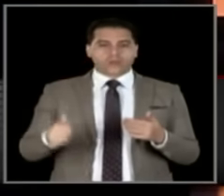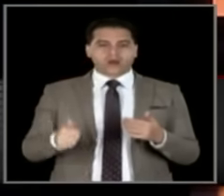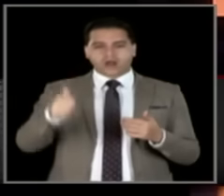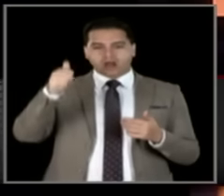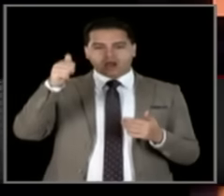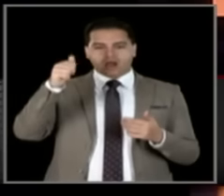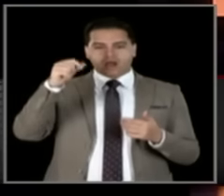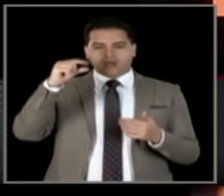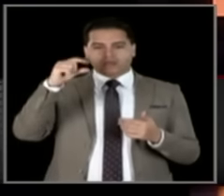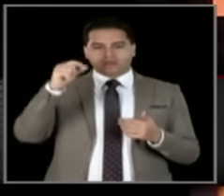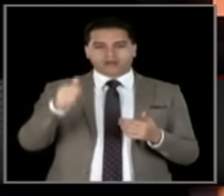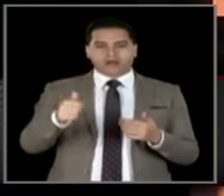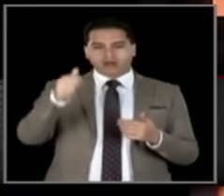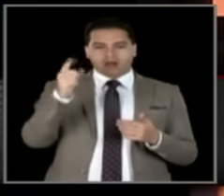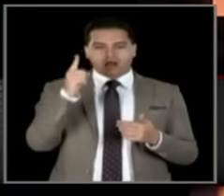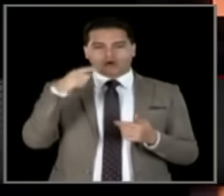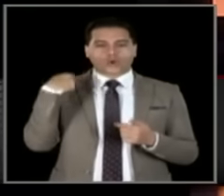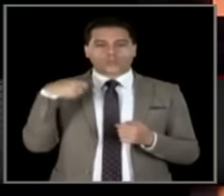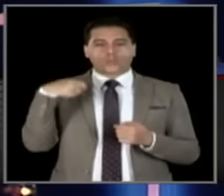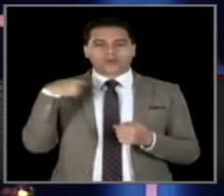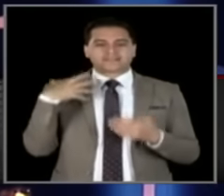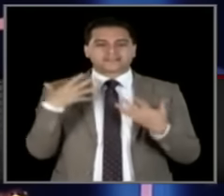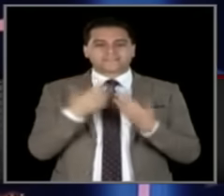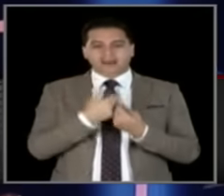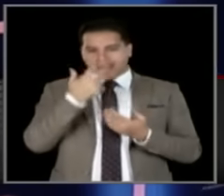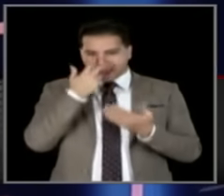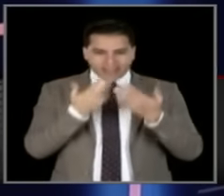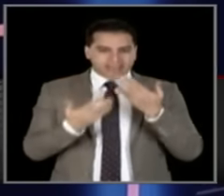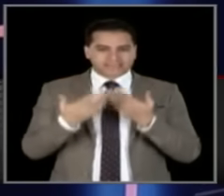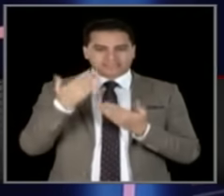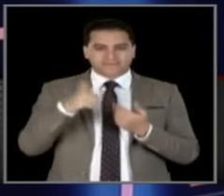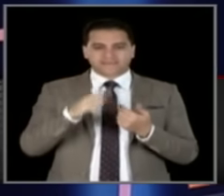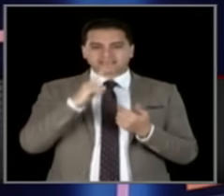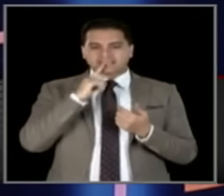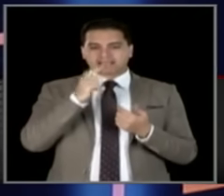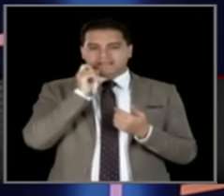القرن 15 الميلادي، فمن هو؟